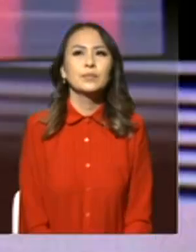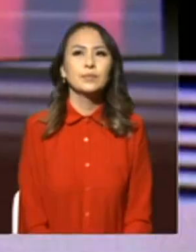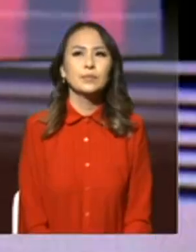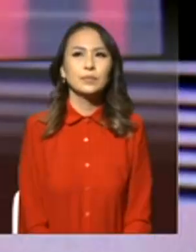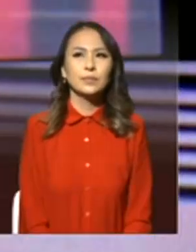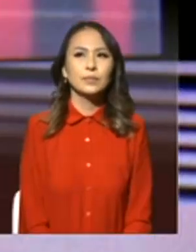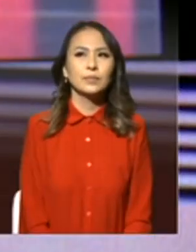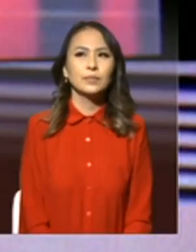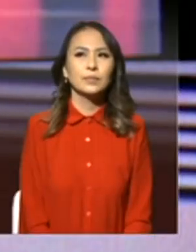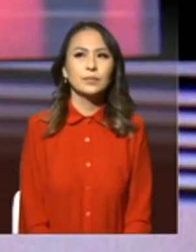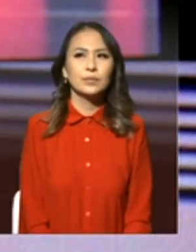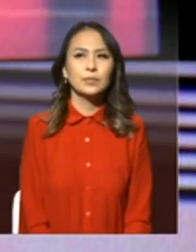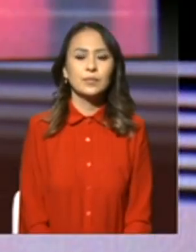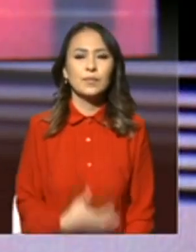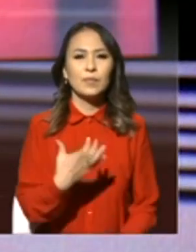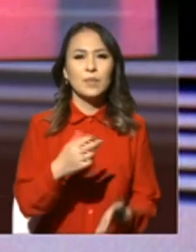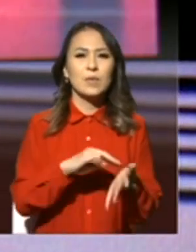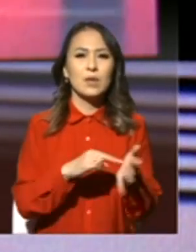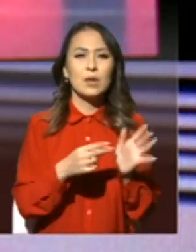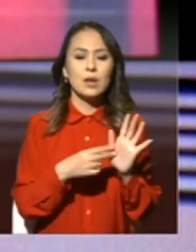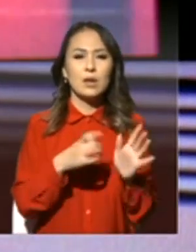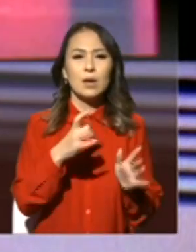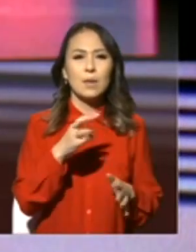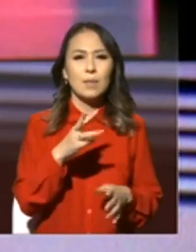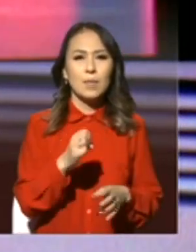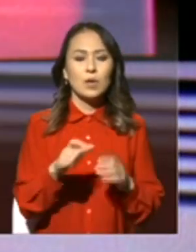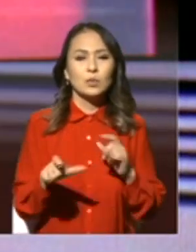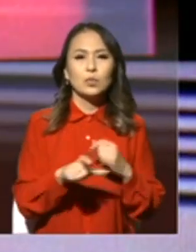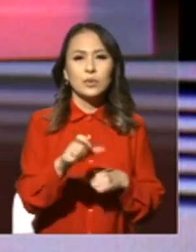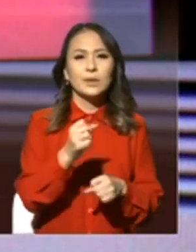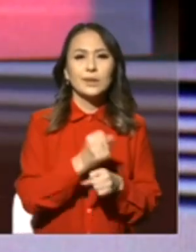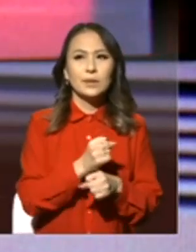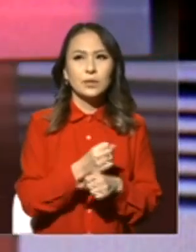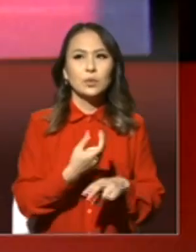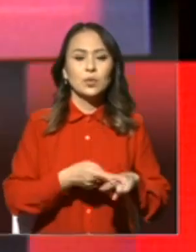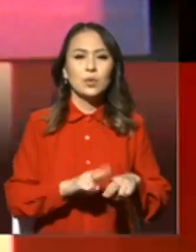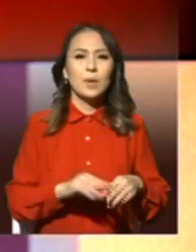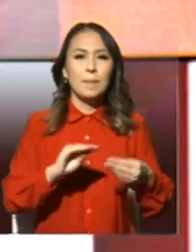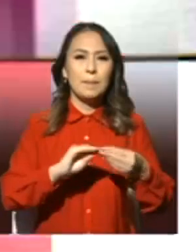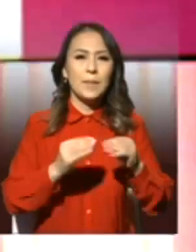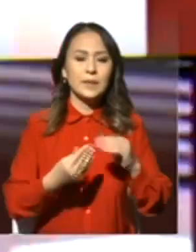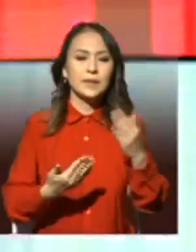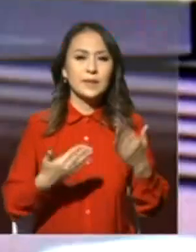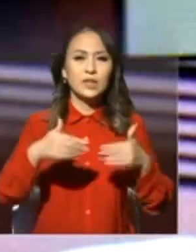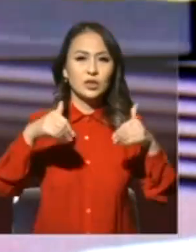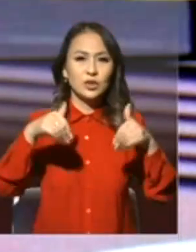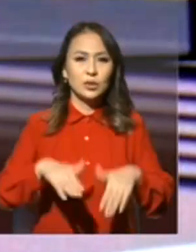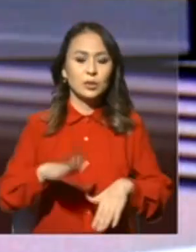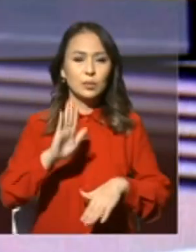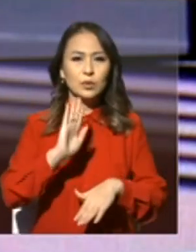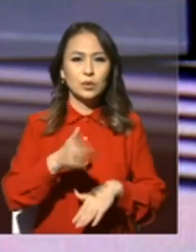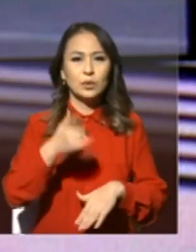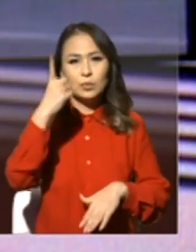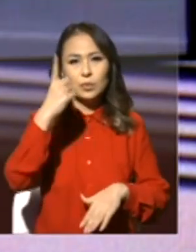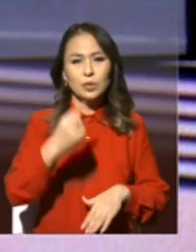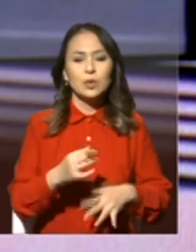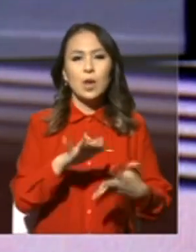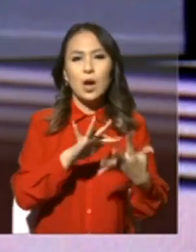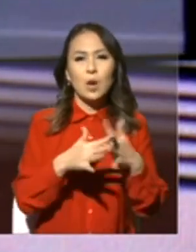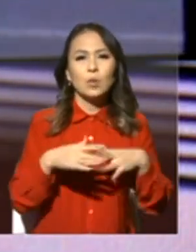енді білесіздер, ол схеманы жолда істейді. Сондықтан мен өле, ол мәселе шешілетін болса, біздің ауыл